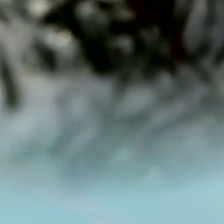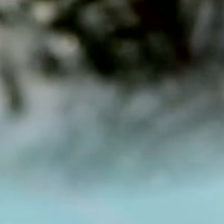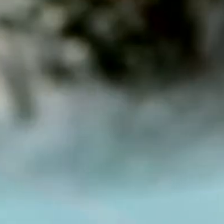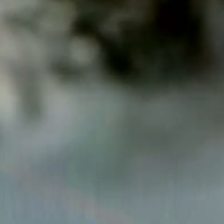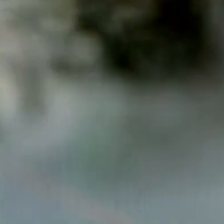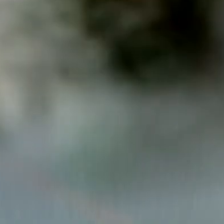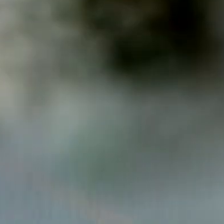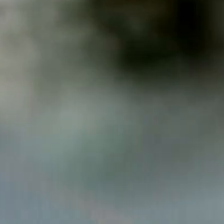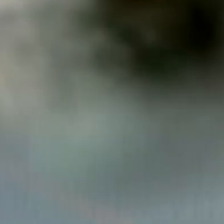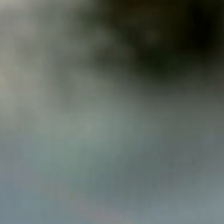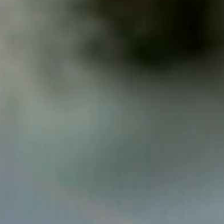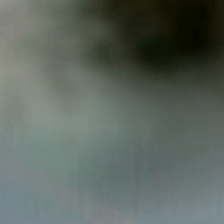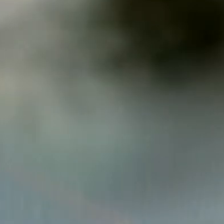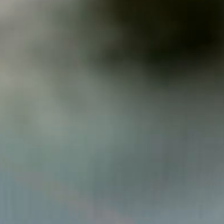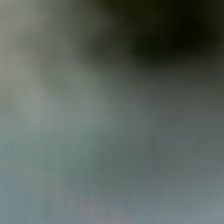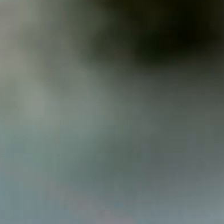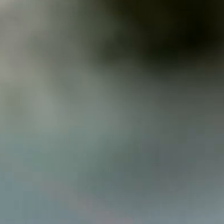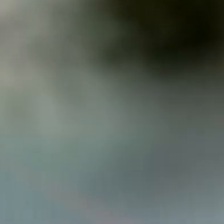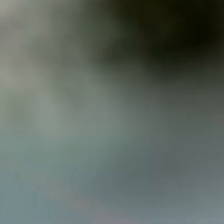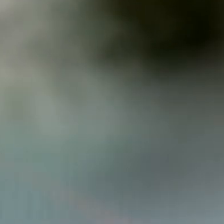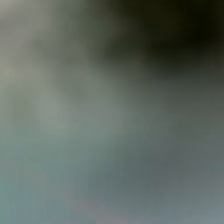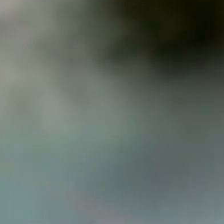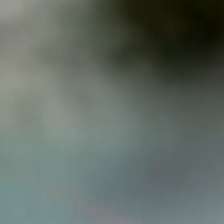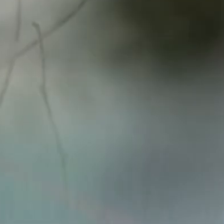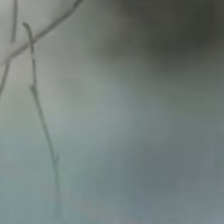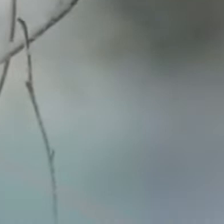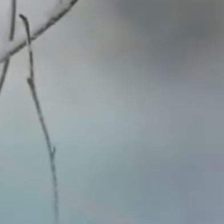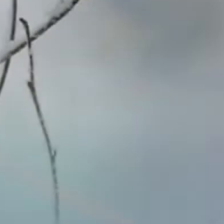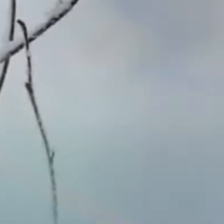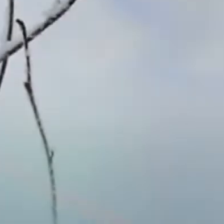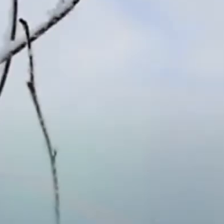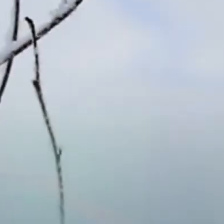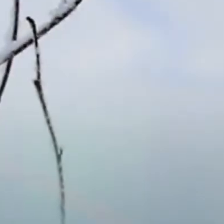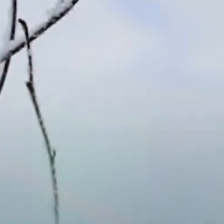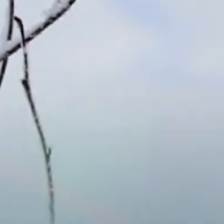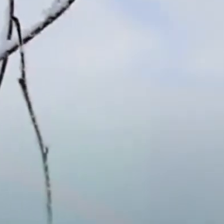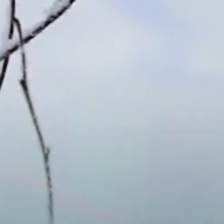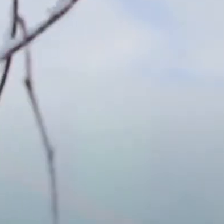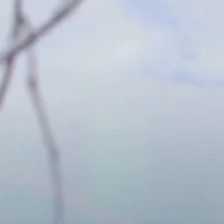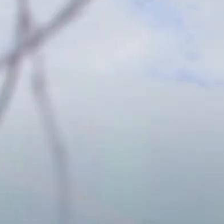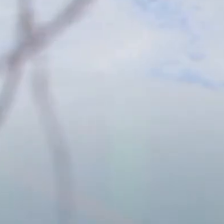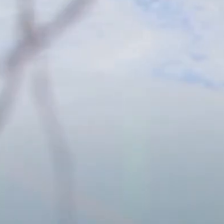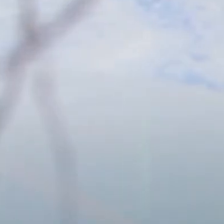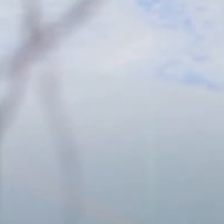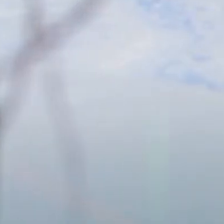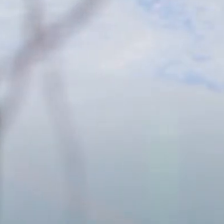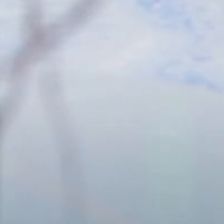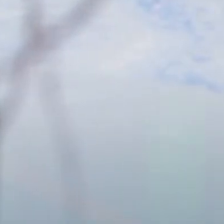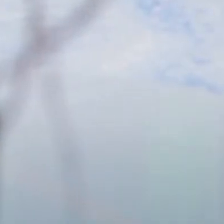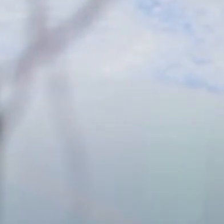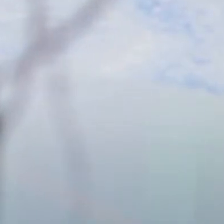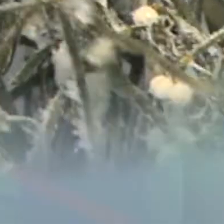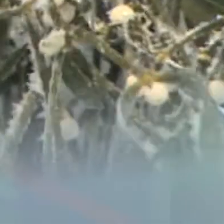почнется 13 день месяцового циклу. Суббота будет сприяльная для адасабления, самоанализа, оценки зробленного